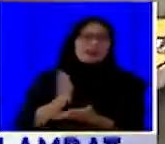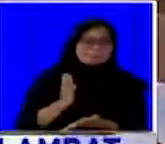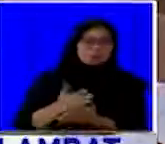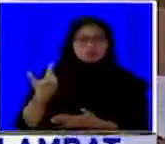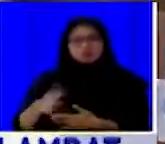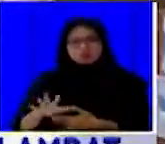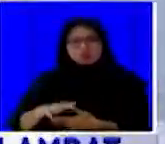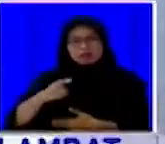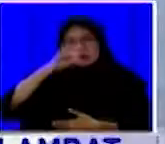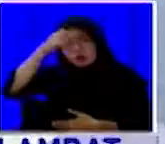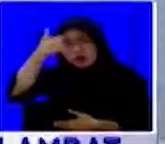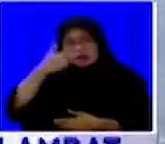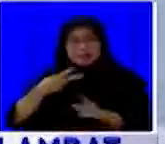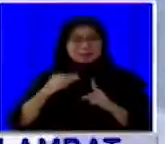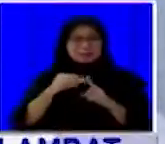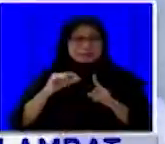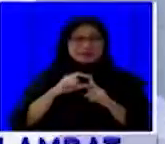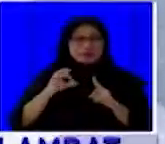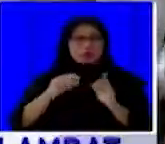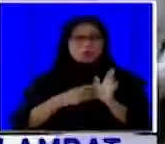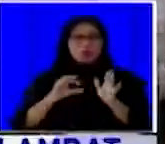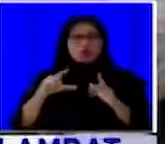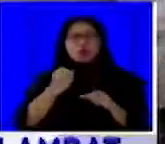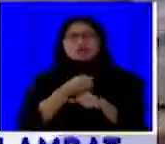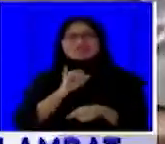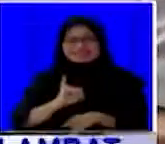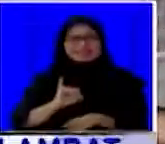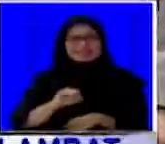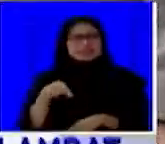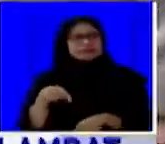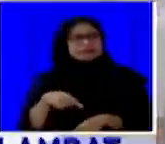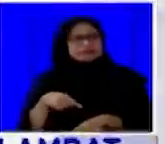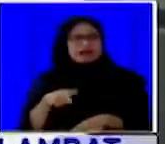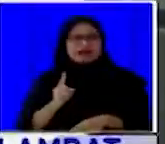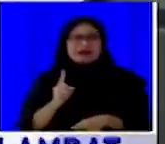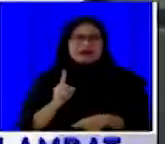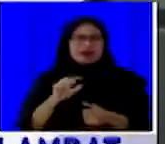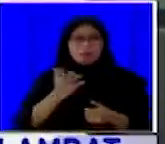Budiman mengatakan permasalahan saat ini jauh lebih besar dan PPKM bukan lagi solusi yang tepat.